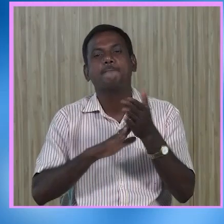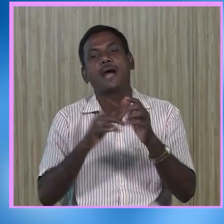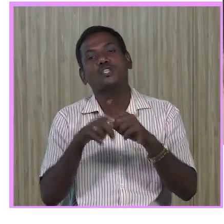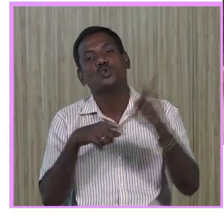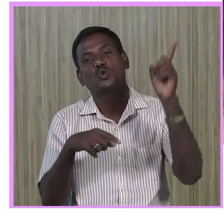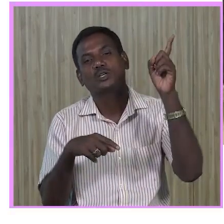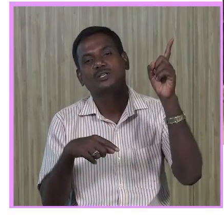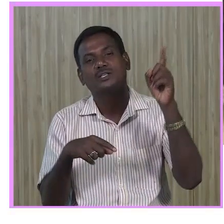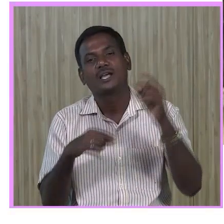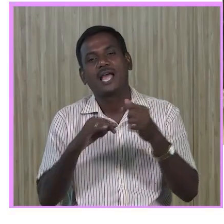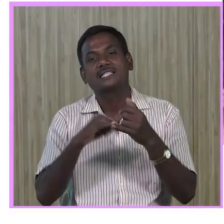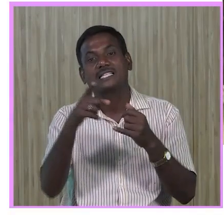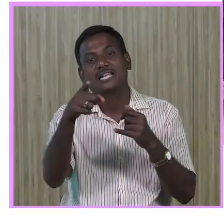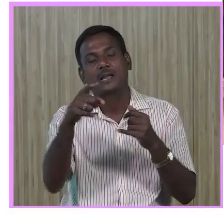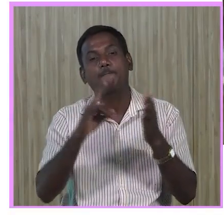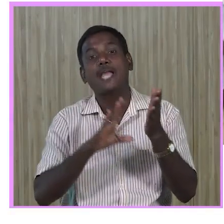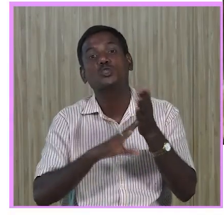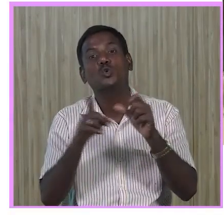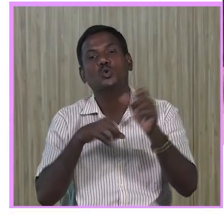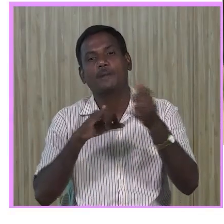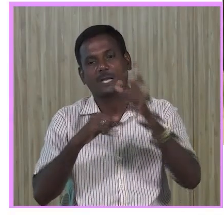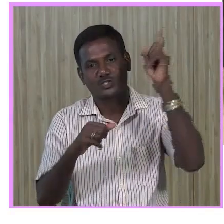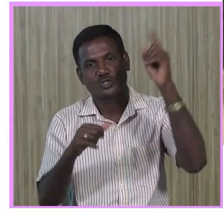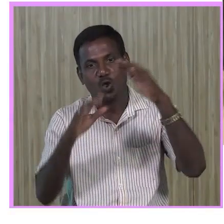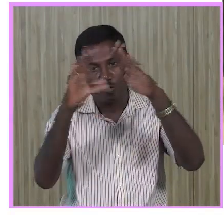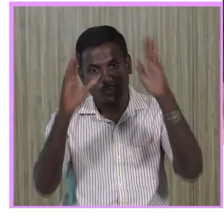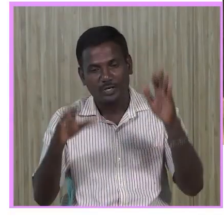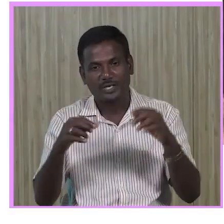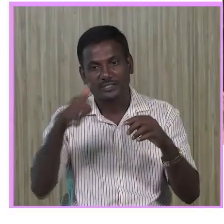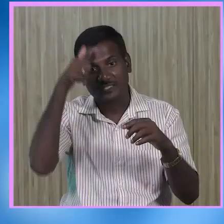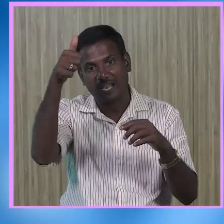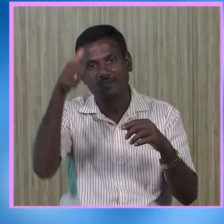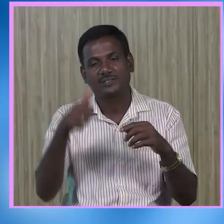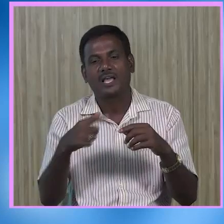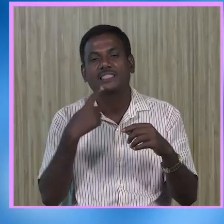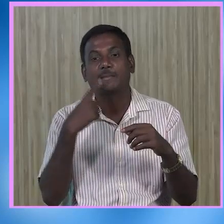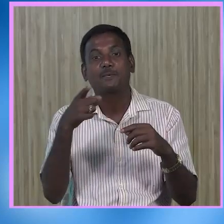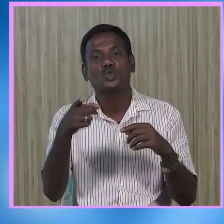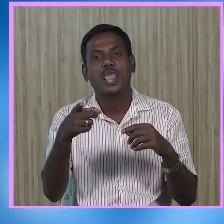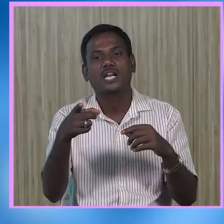பகுதியில் ஸ்ரீரங்கப்பட்டினம் என்ற கோட்டையின் மன்னராக இருந்த திப்பு